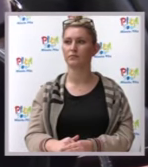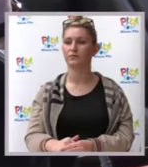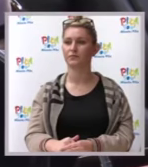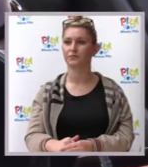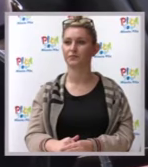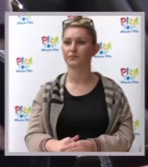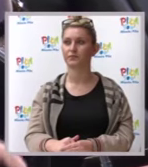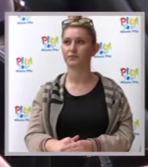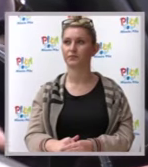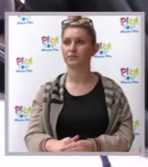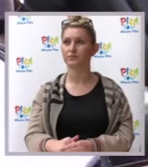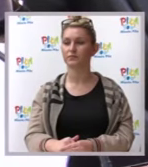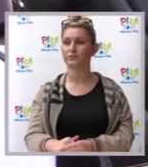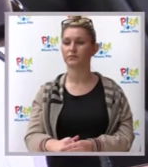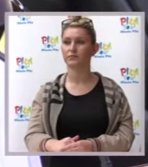około 3%.